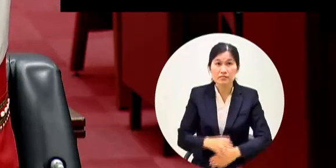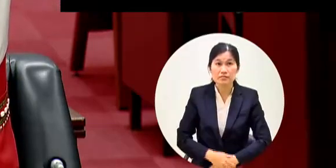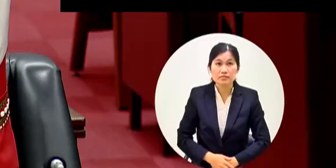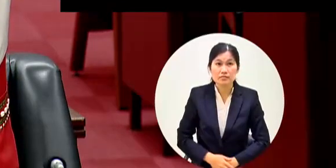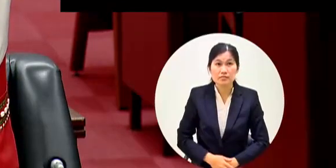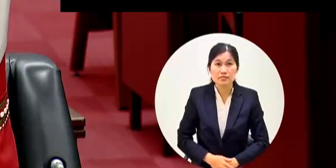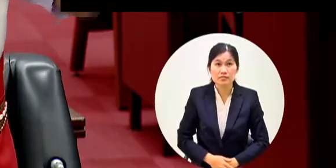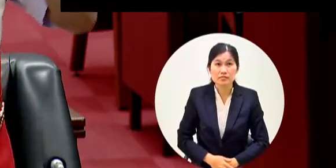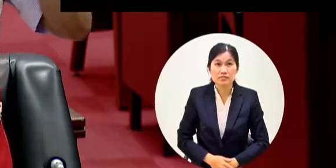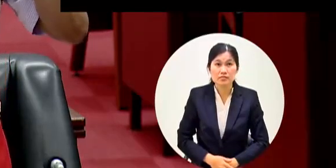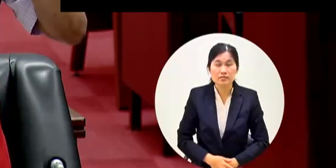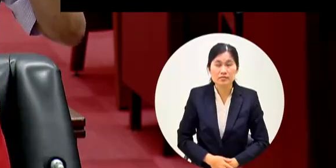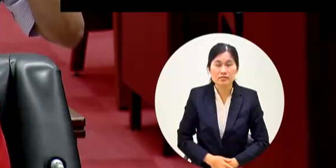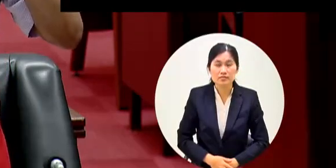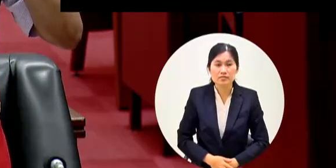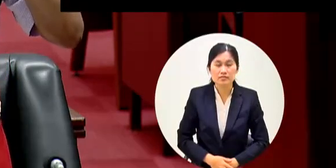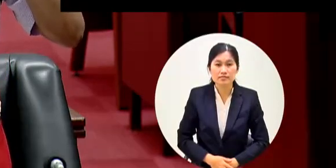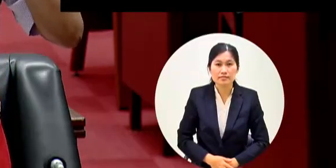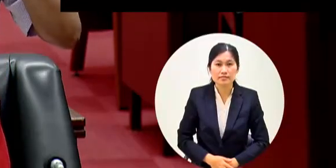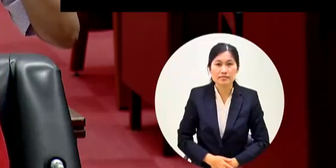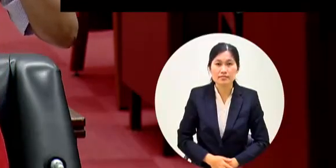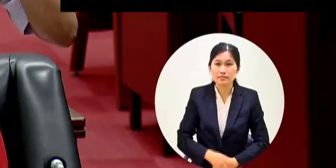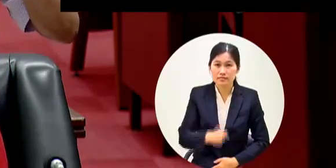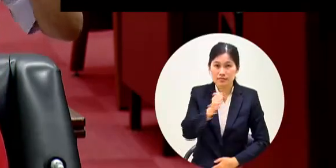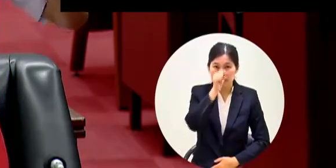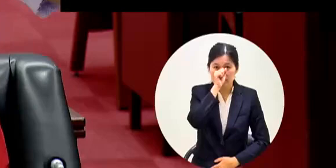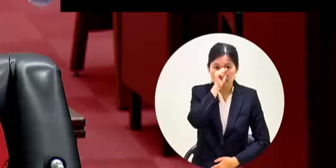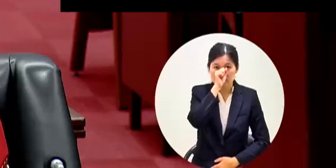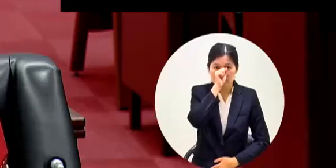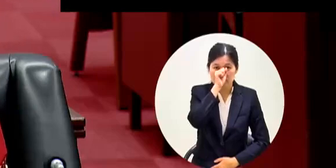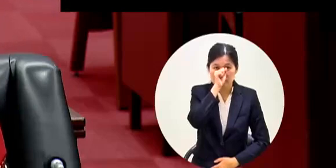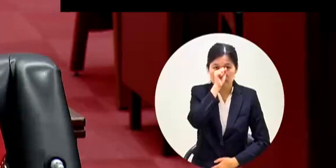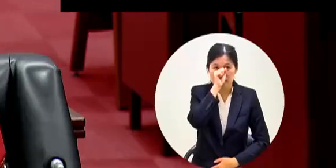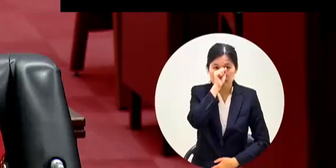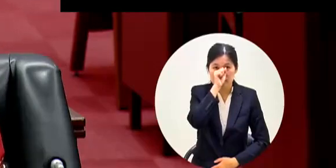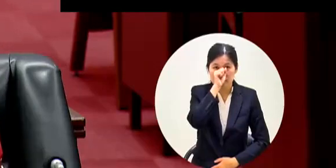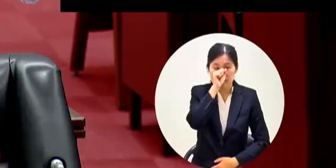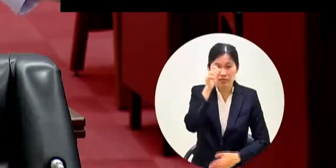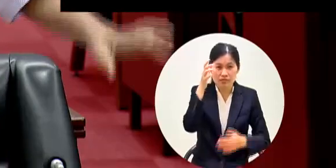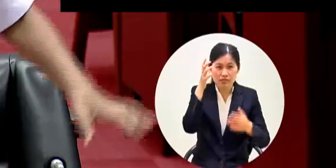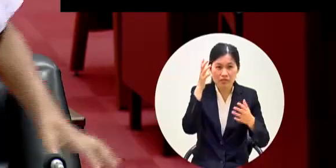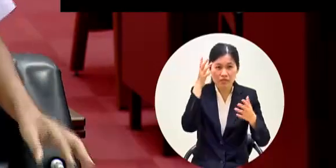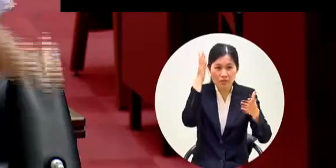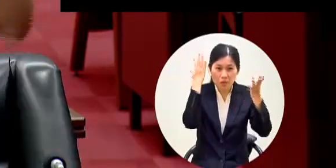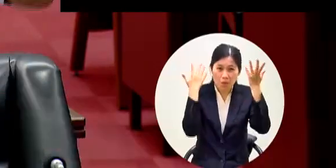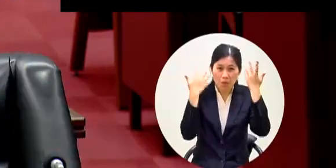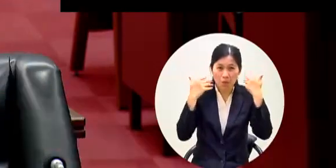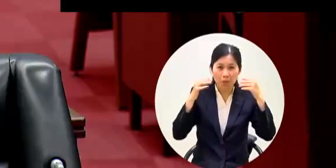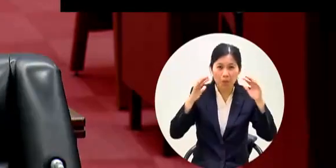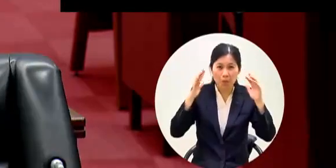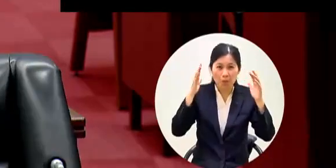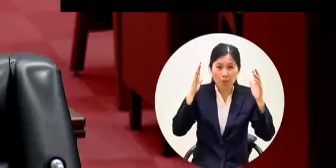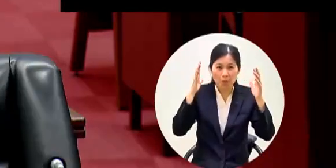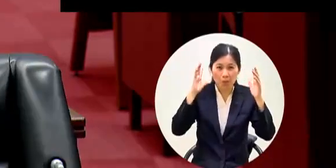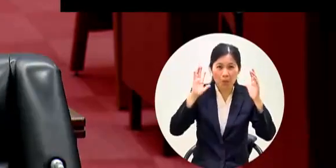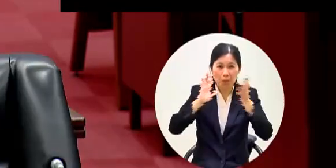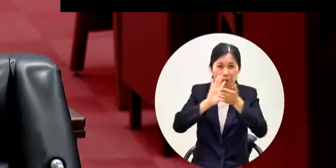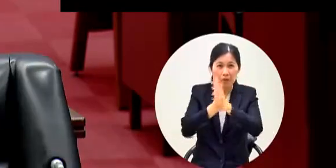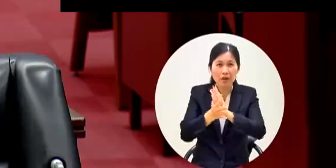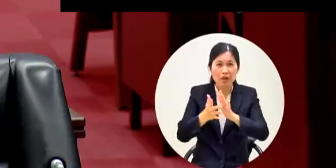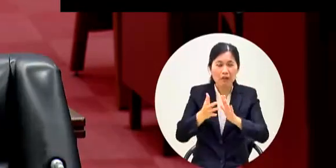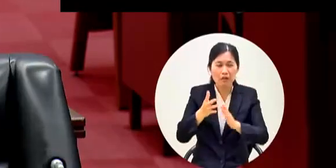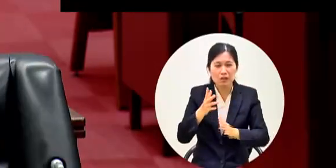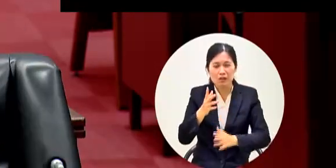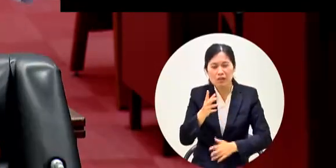希望你在会后给本席一个最完整的一个答案。最后一个严敏慧，严敏慧，